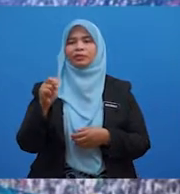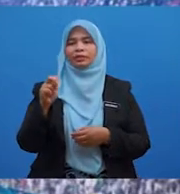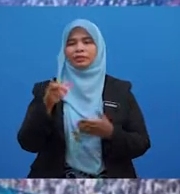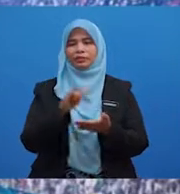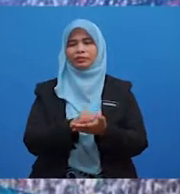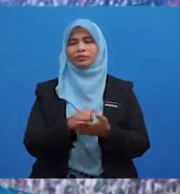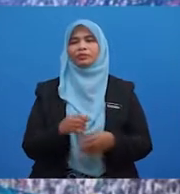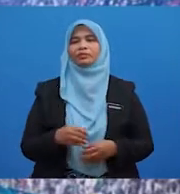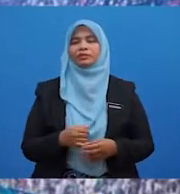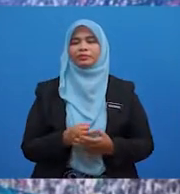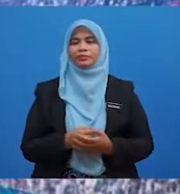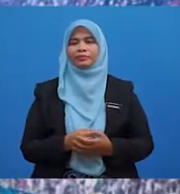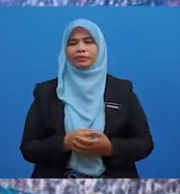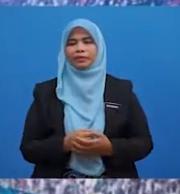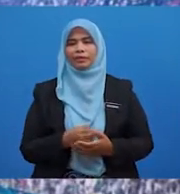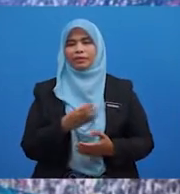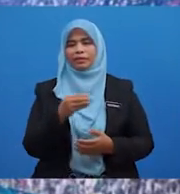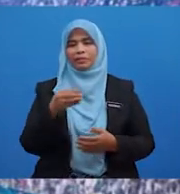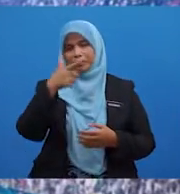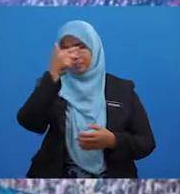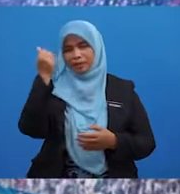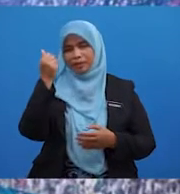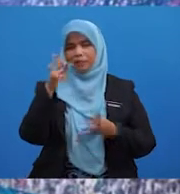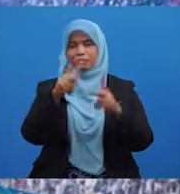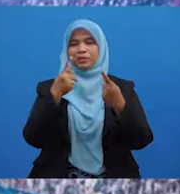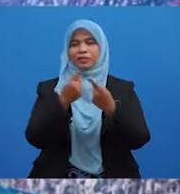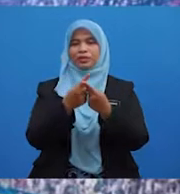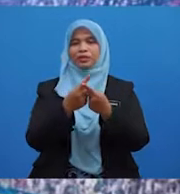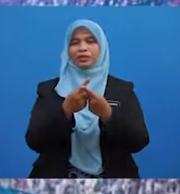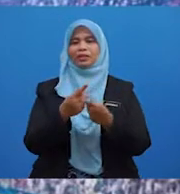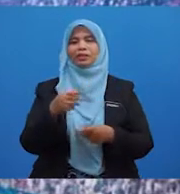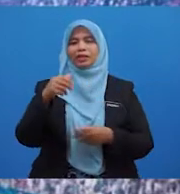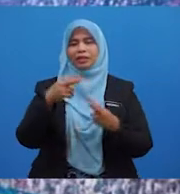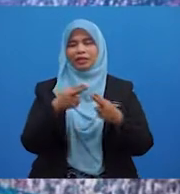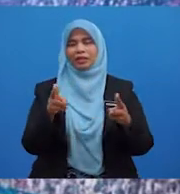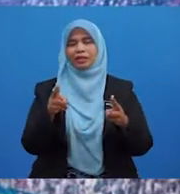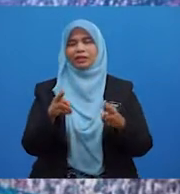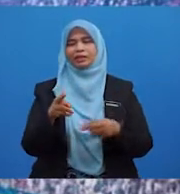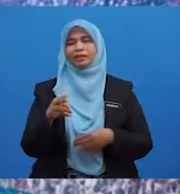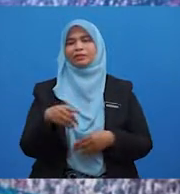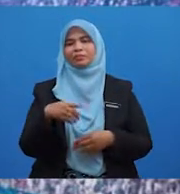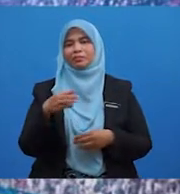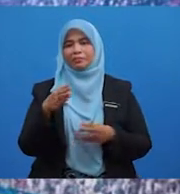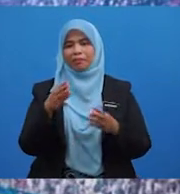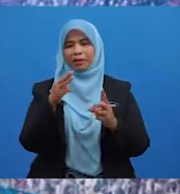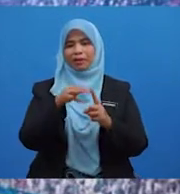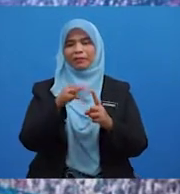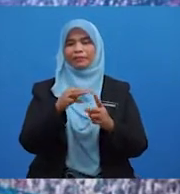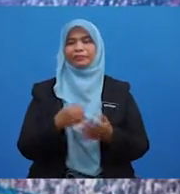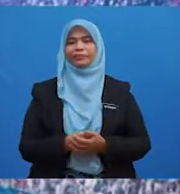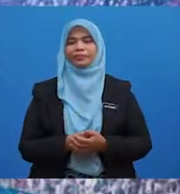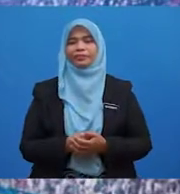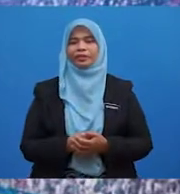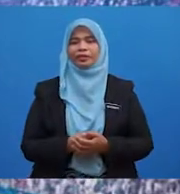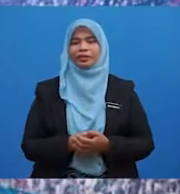lagi gagal memasuki gol dan menyebabkan pasukannya kehilangan mata yang berharga.